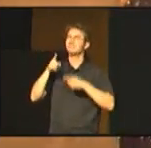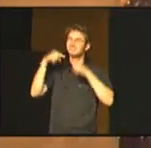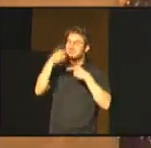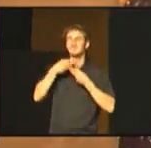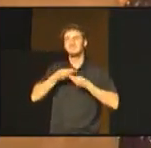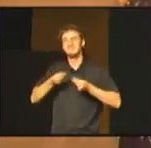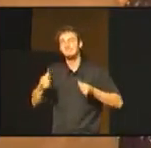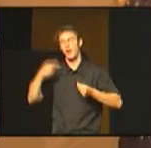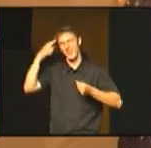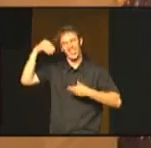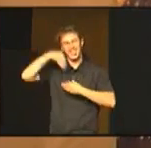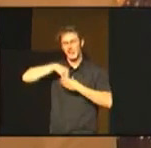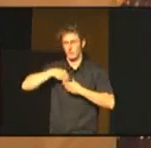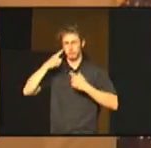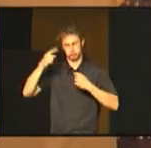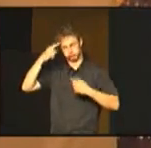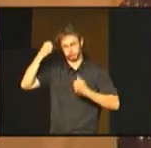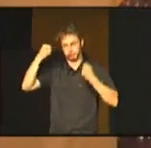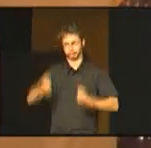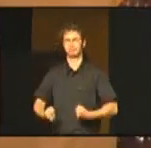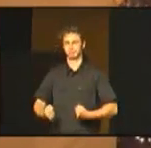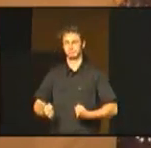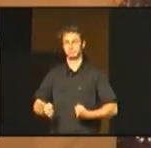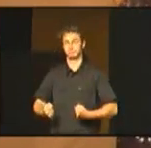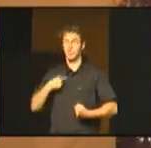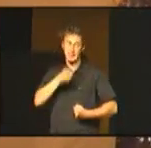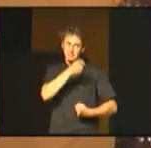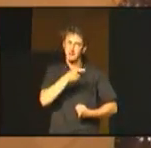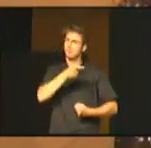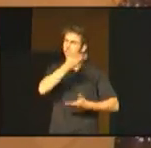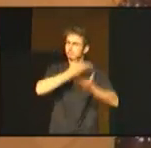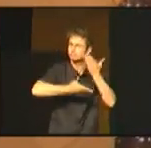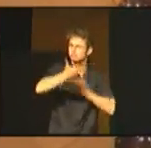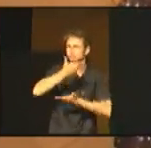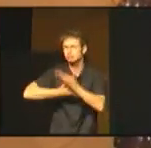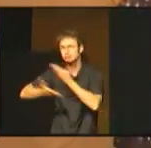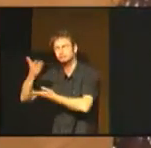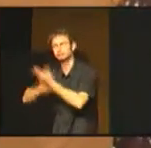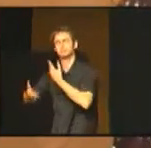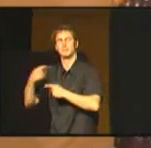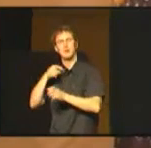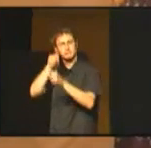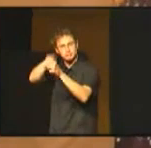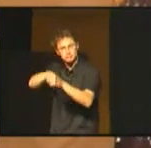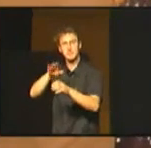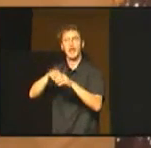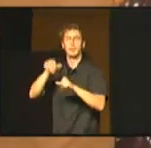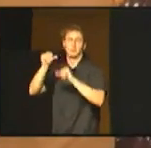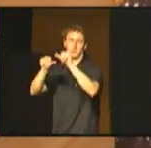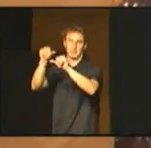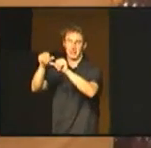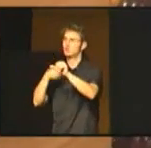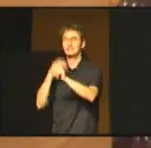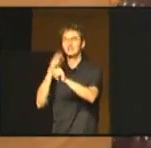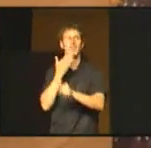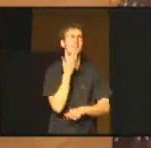conviccions fermes, una persona que contribueix com el qui més en aquest procés i que li demanem que